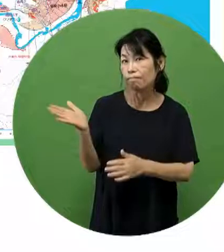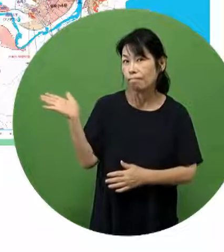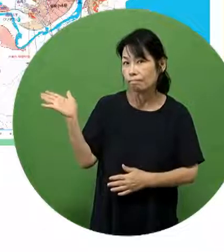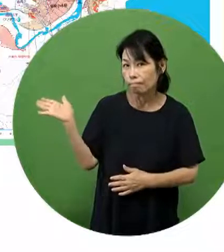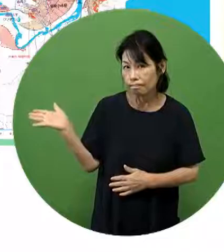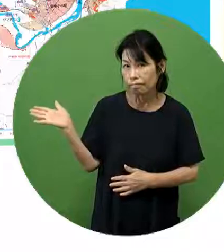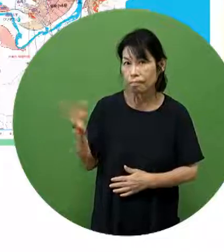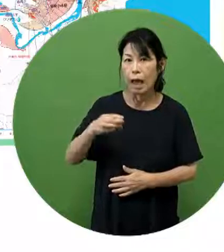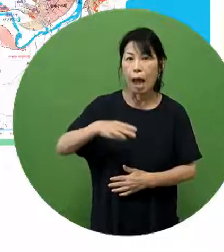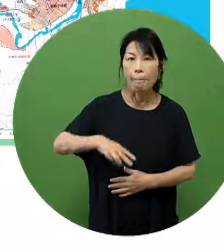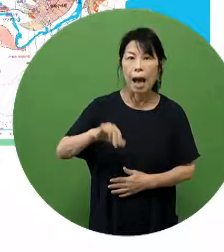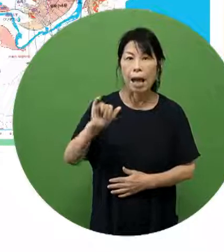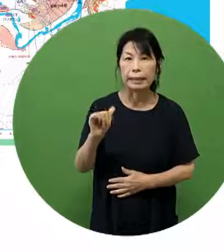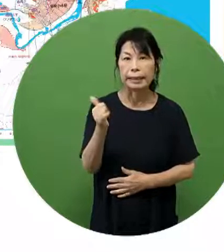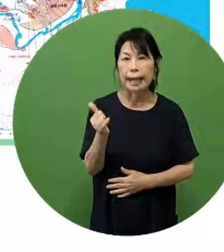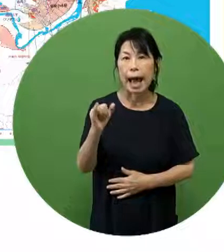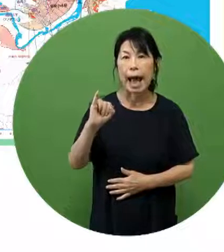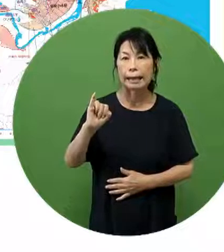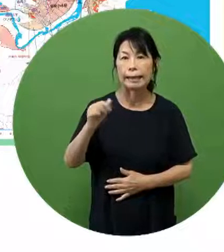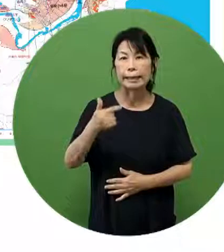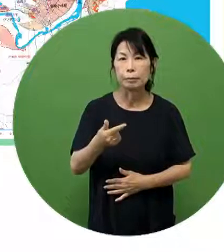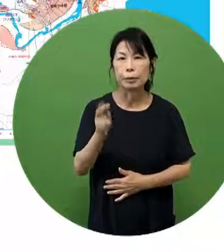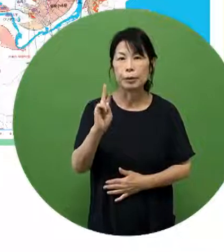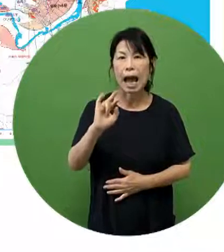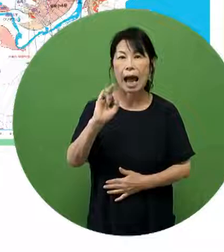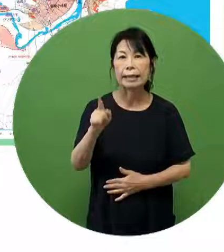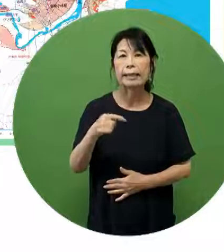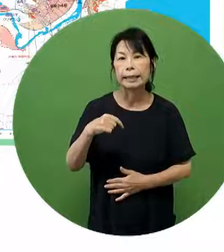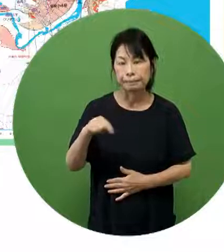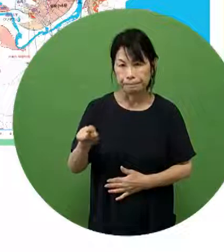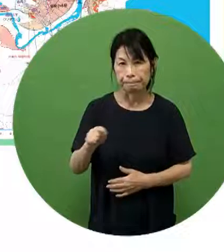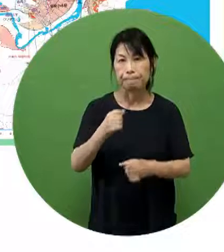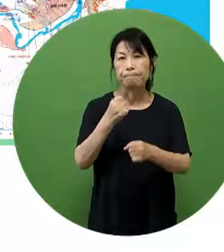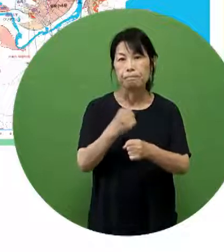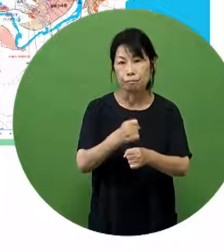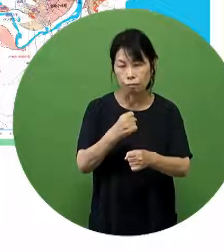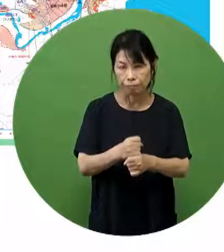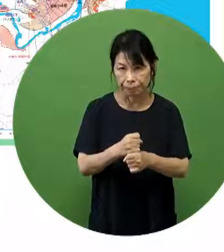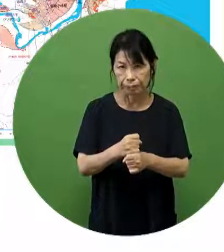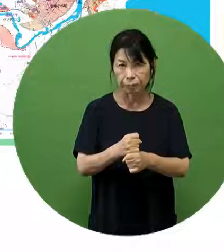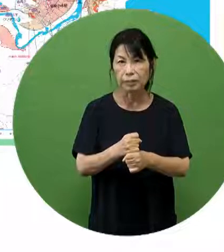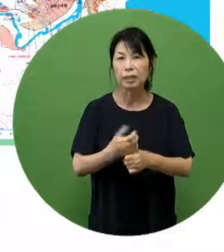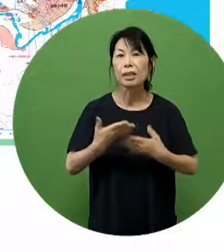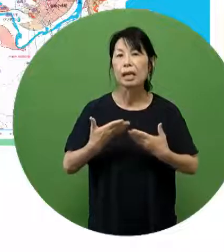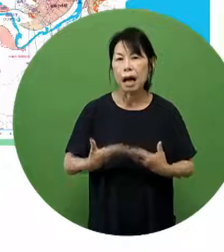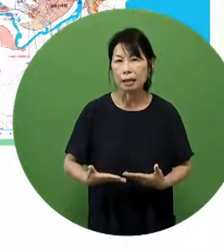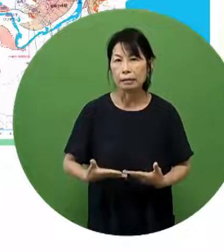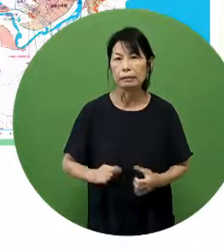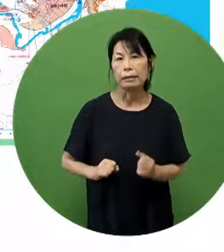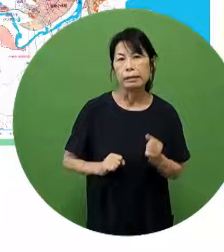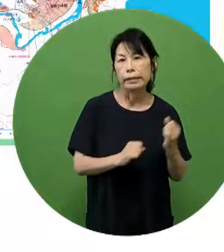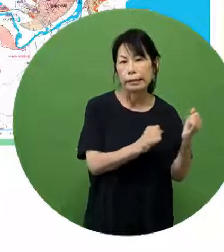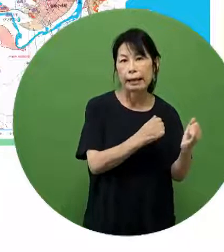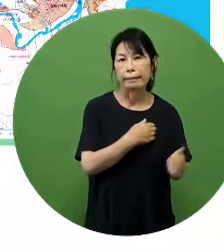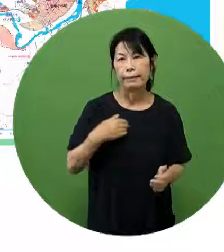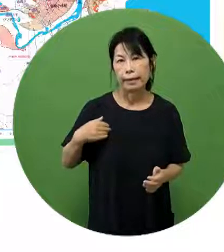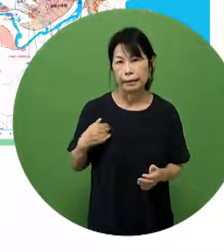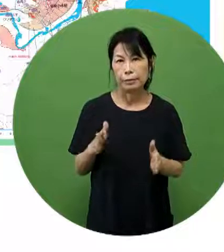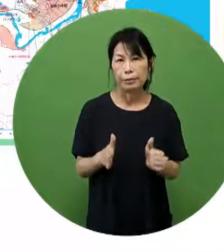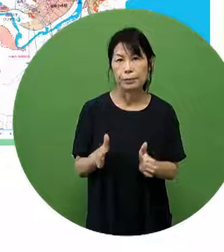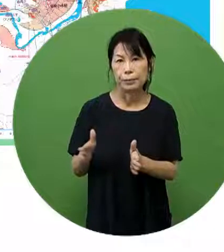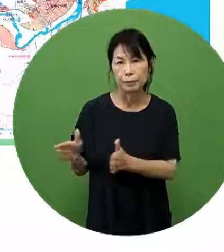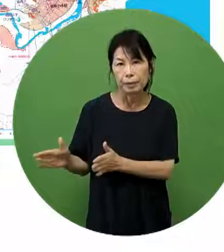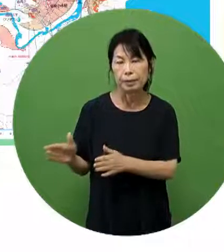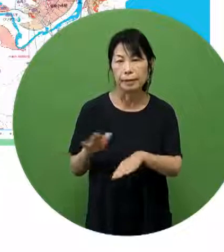インを策定しておくことなど、洪水時に自分や家族が安全に避難できるよう準備しておくこと